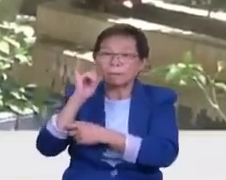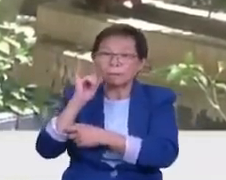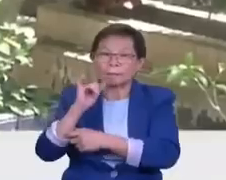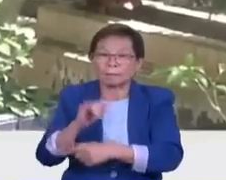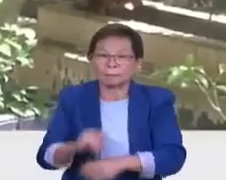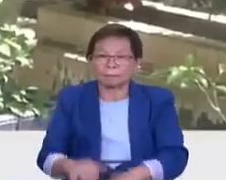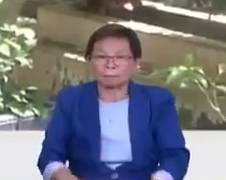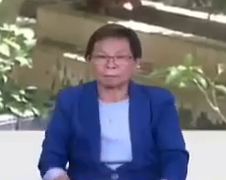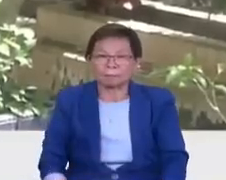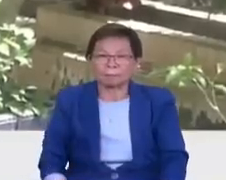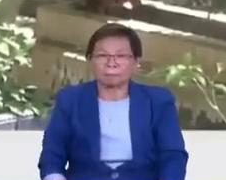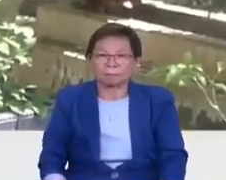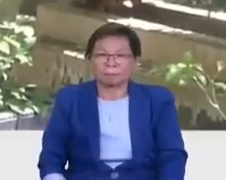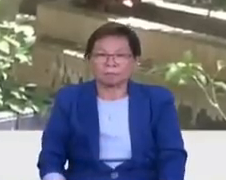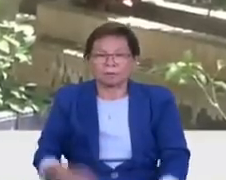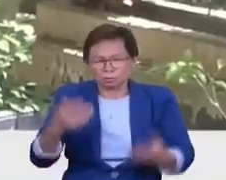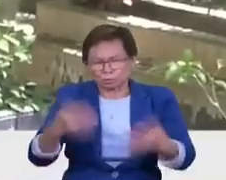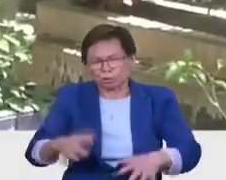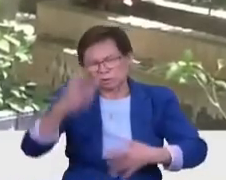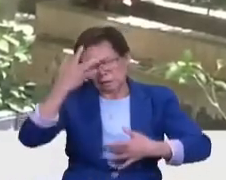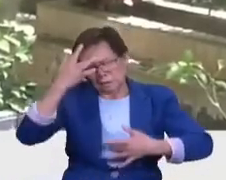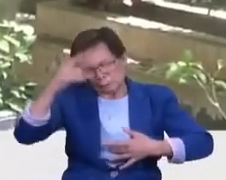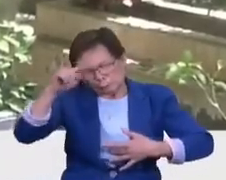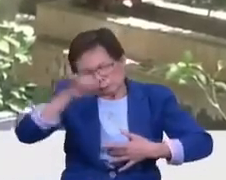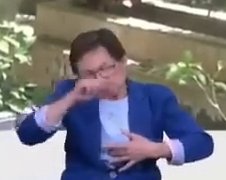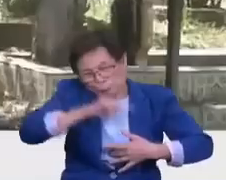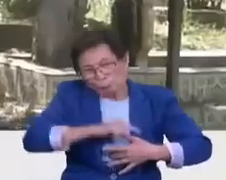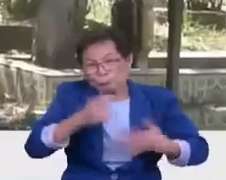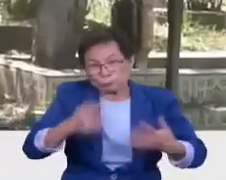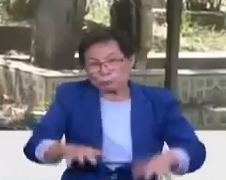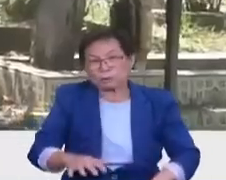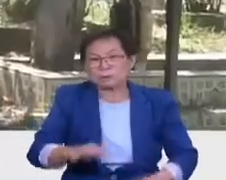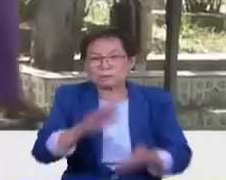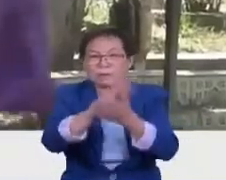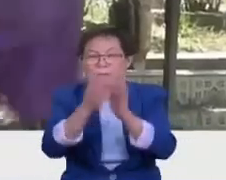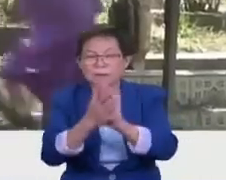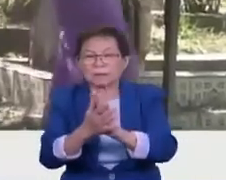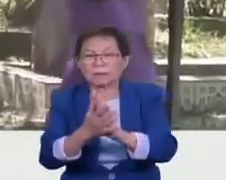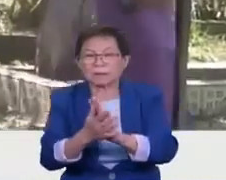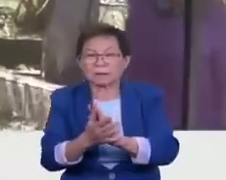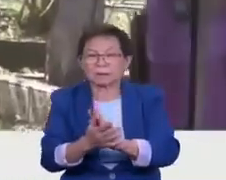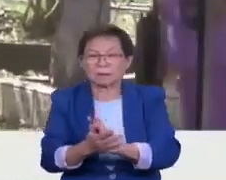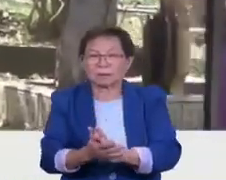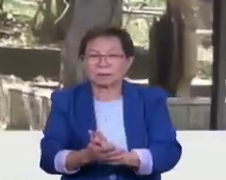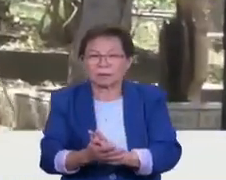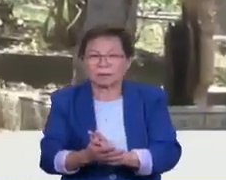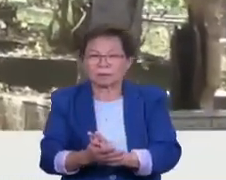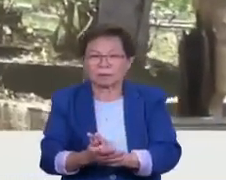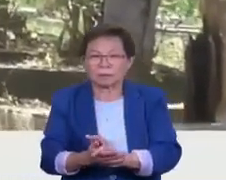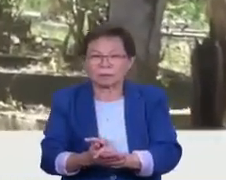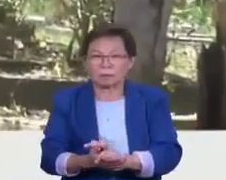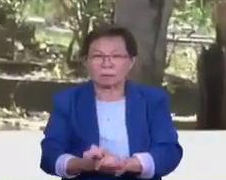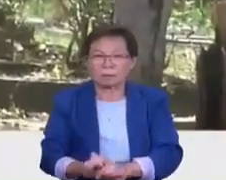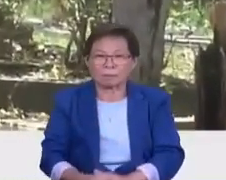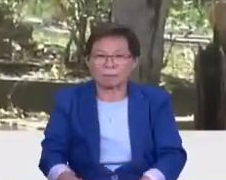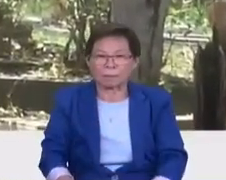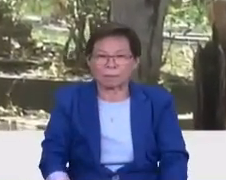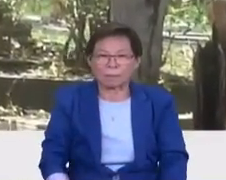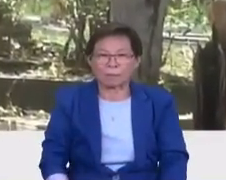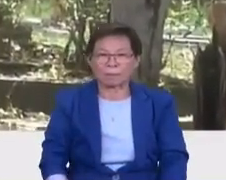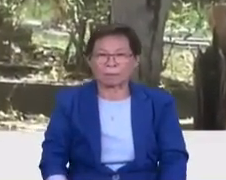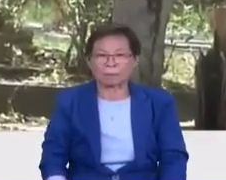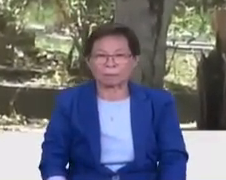ingat yang dia sudah sakit tenat jadi saya memang sudah planning untuk balik Lan tapi